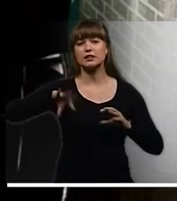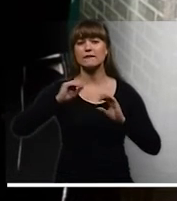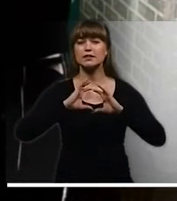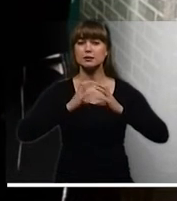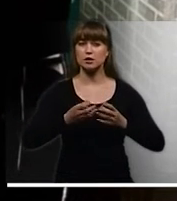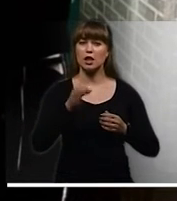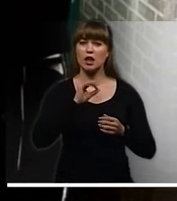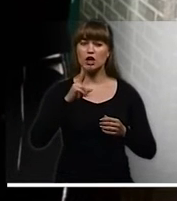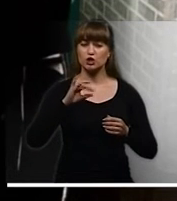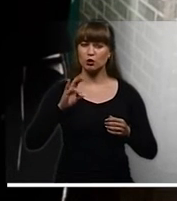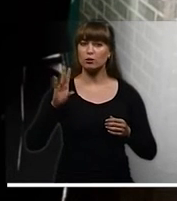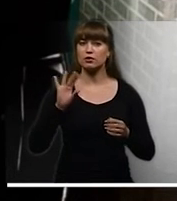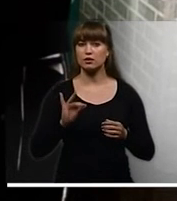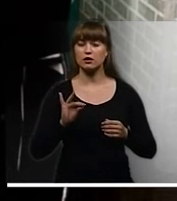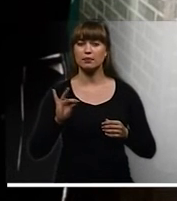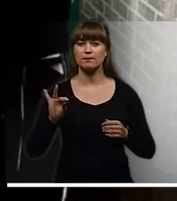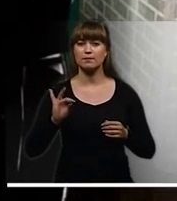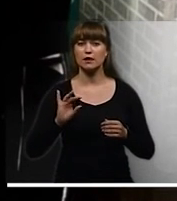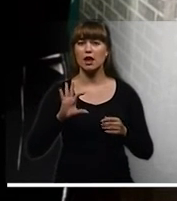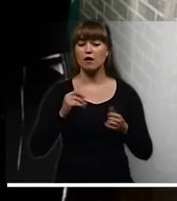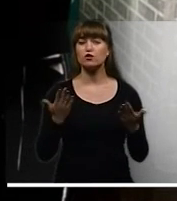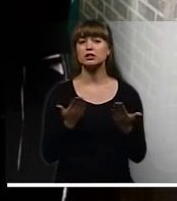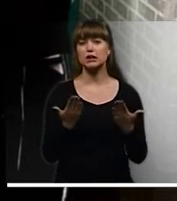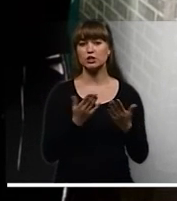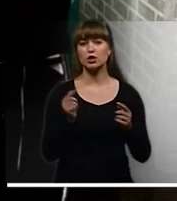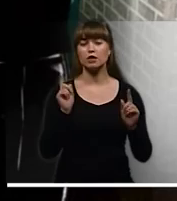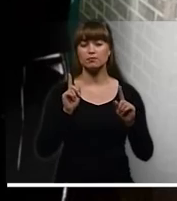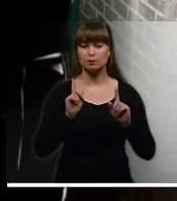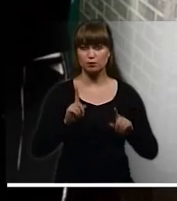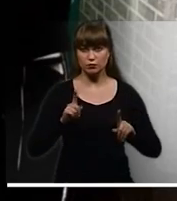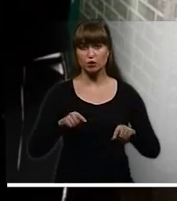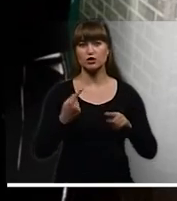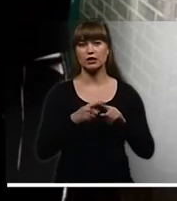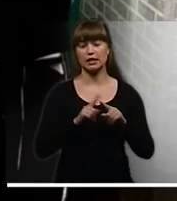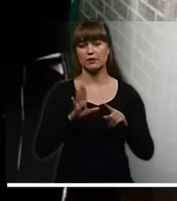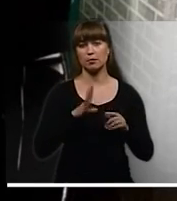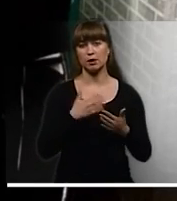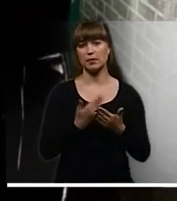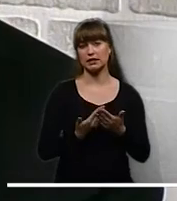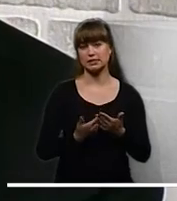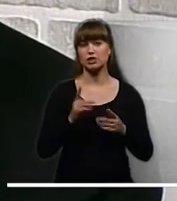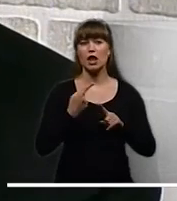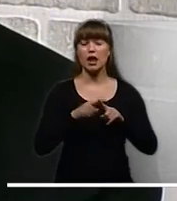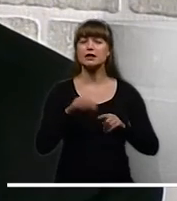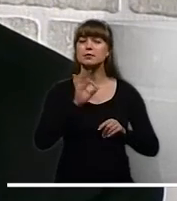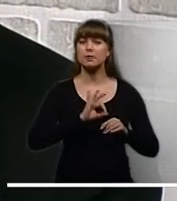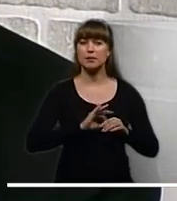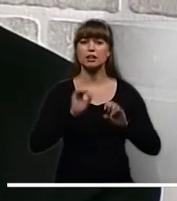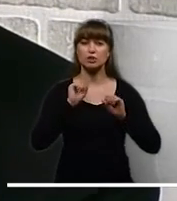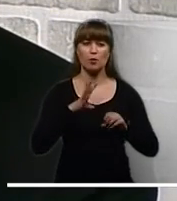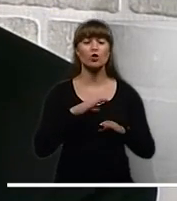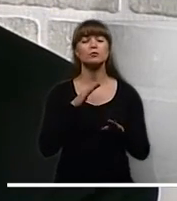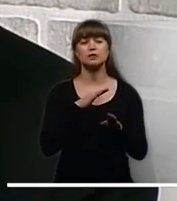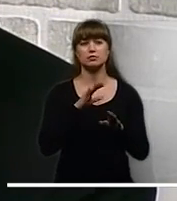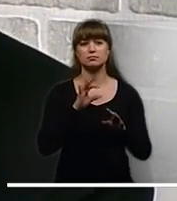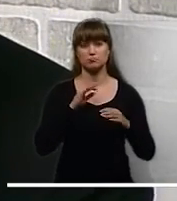мир препарат Мельдоний, вот, который тоже, собственно, для этого был предназначен. Эти препараты могут